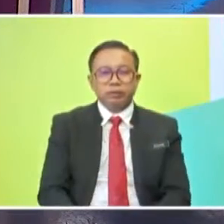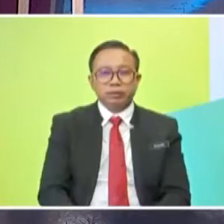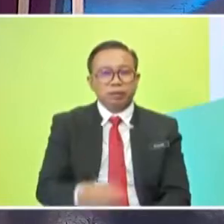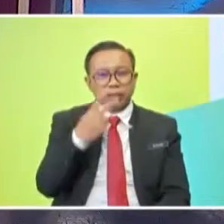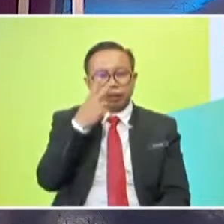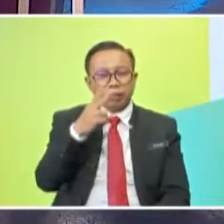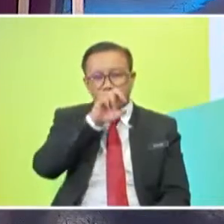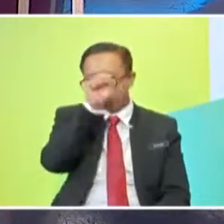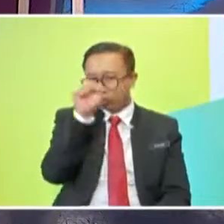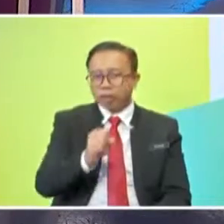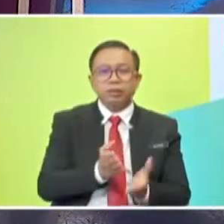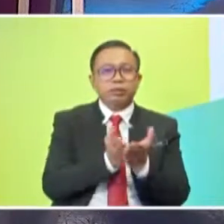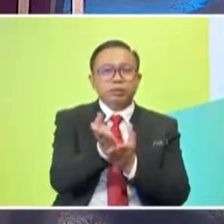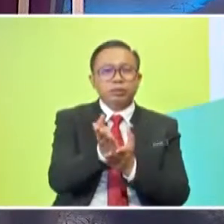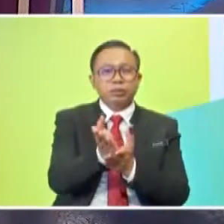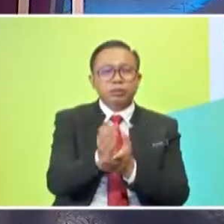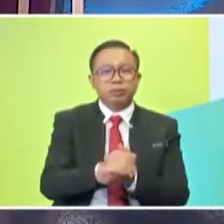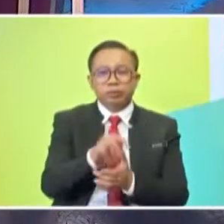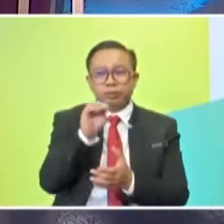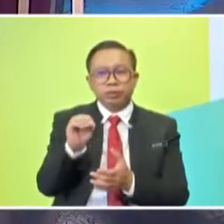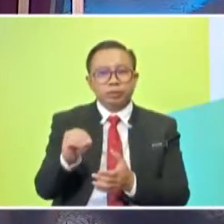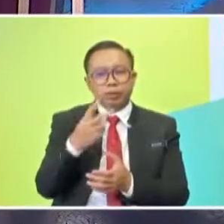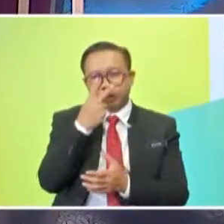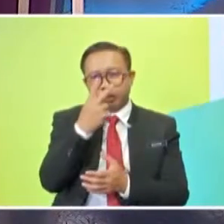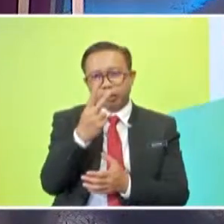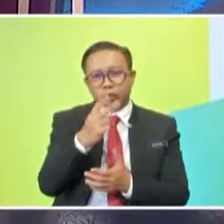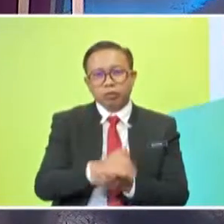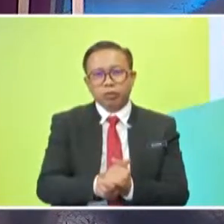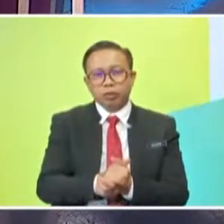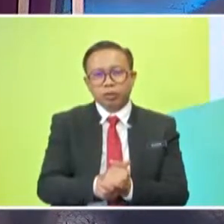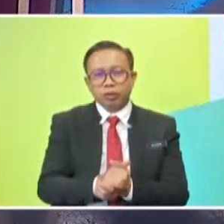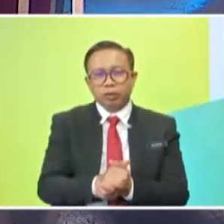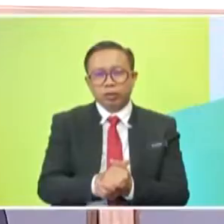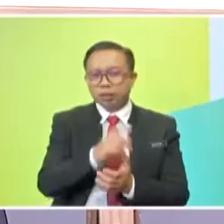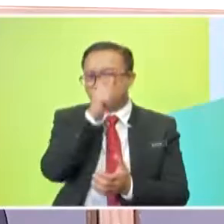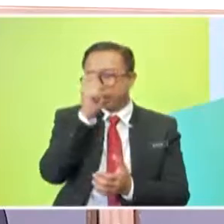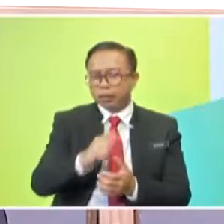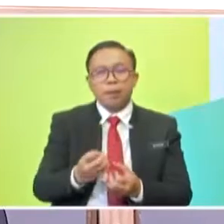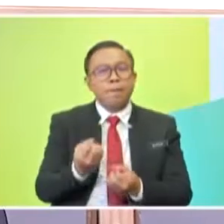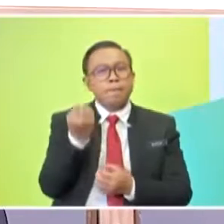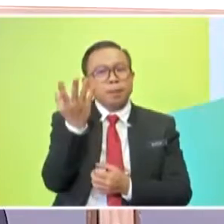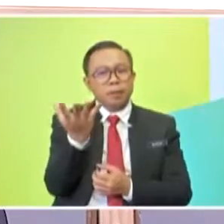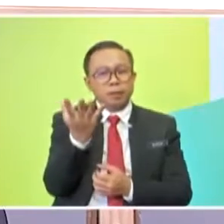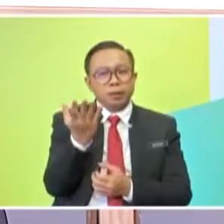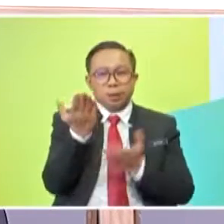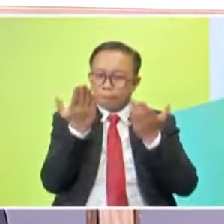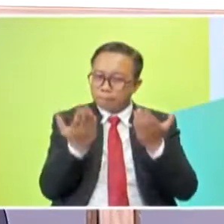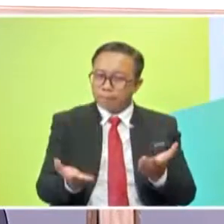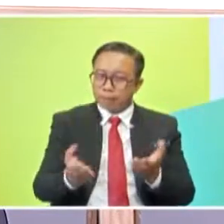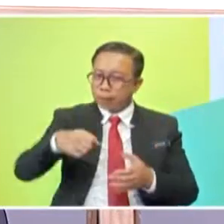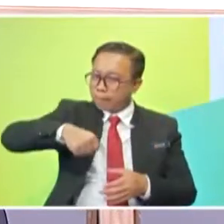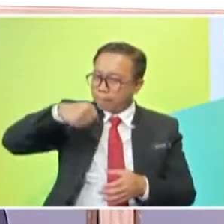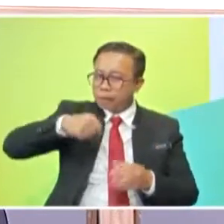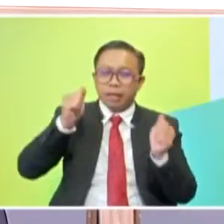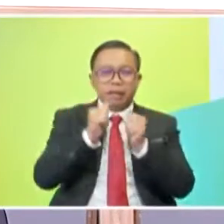lihat seseorang seterusnya kita lihat oke di sini ditanya Berapa berat bebek dengan